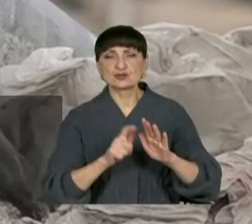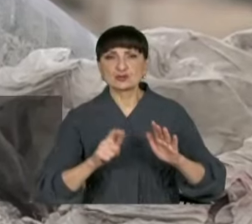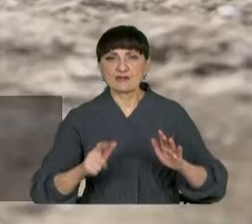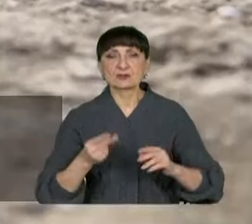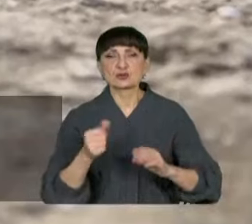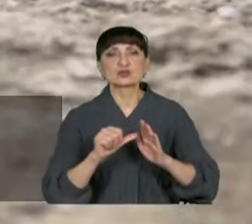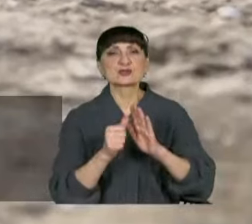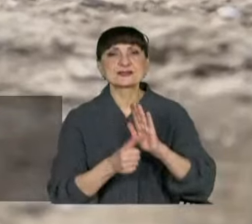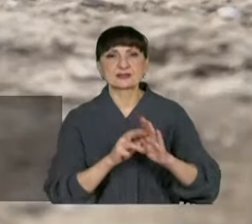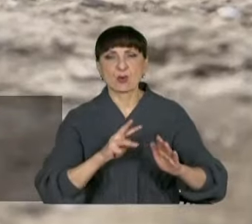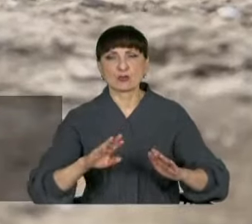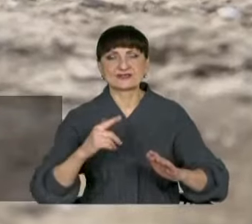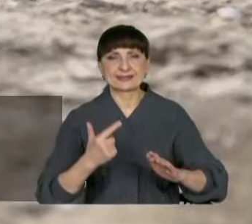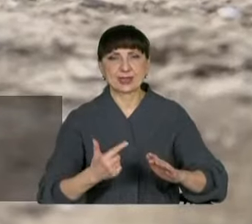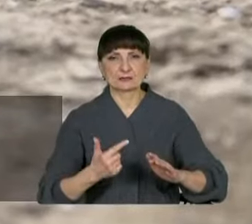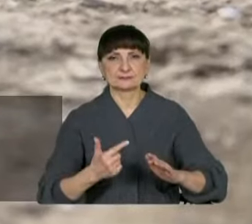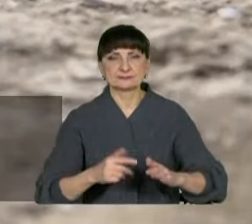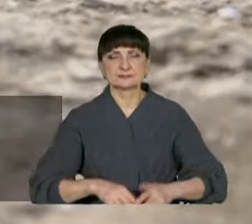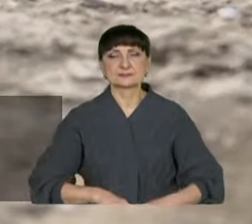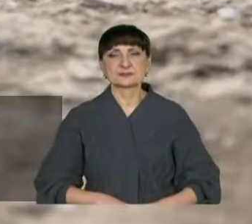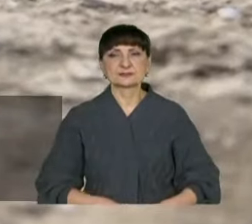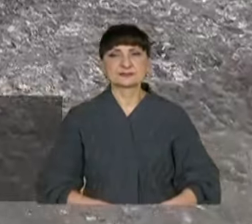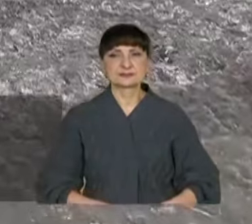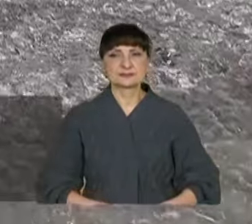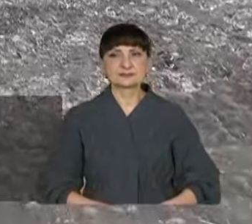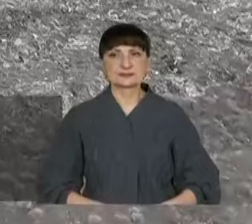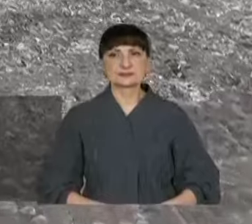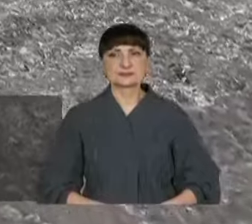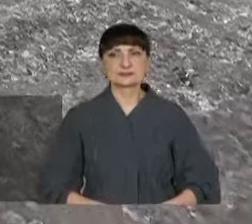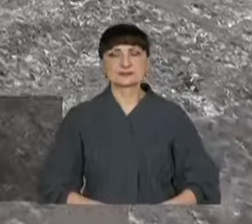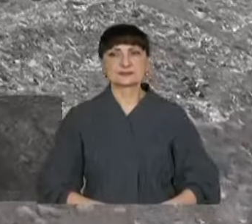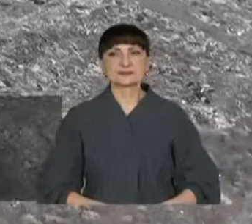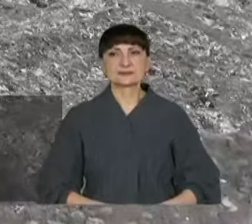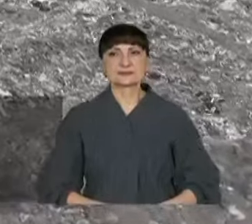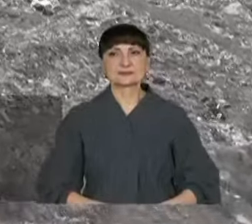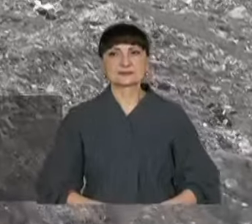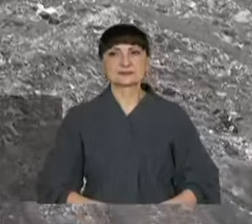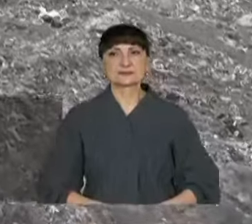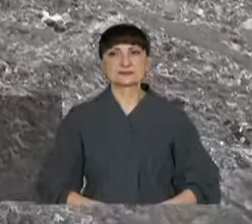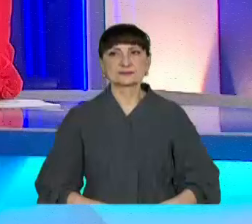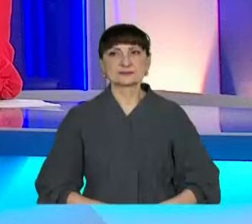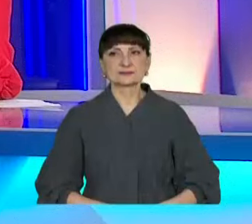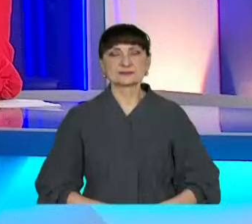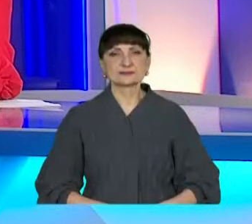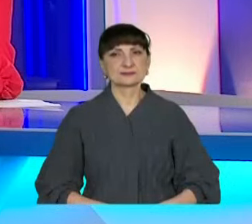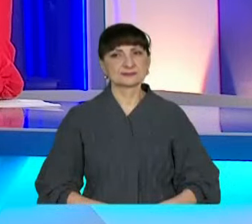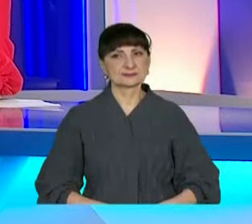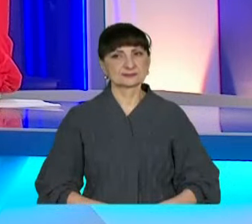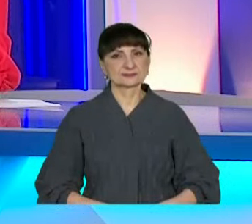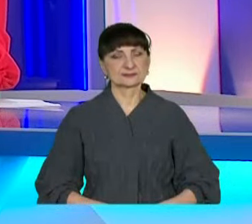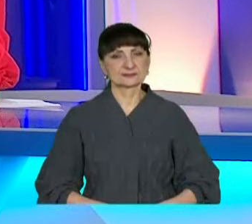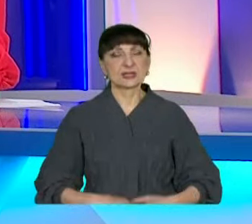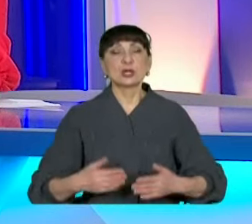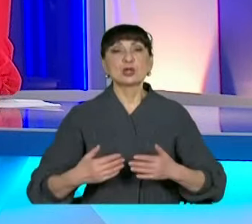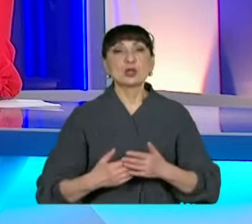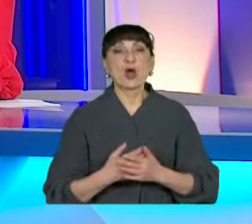сумму 16 миллионов тенге. Диас Мухамбетов, Елкунжан Ашимжанов, телеканал Алматы, Алматинская область.